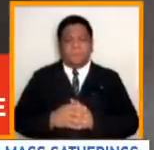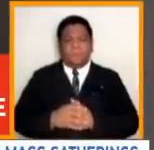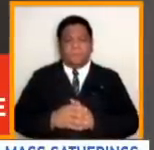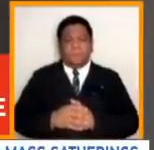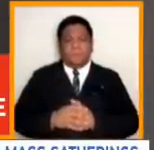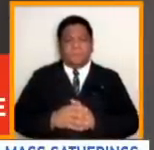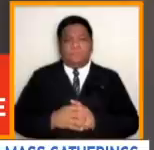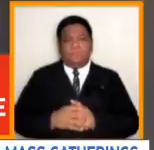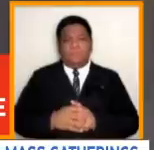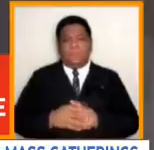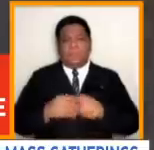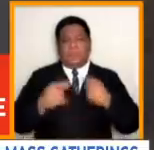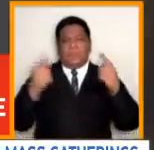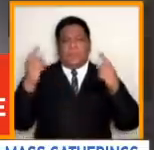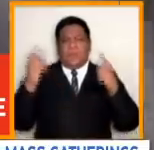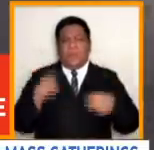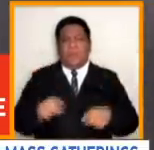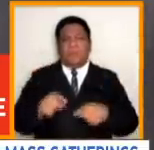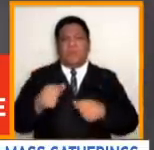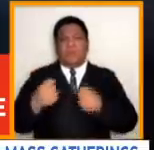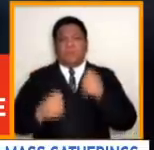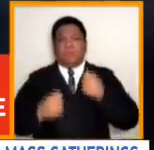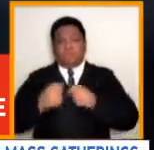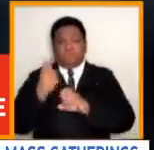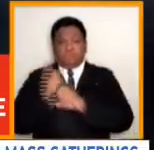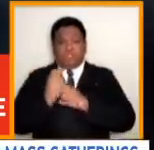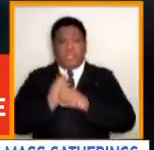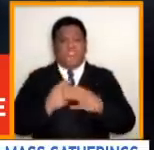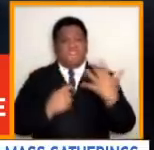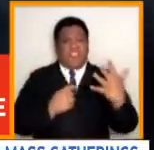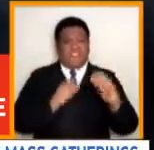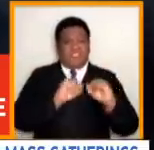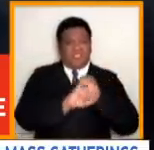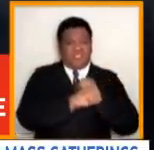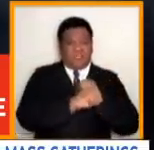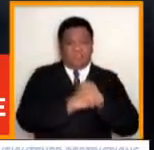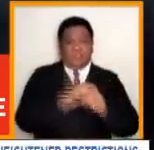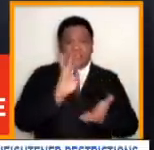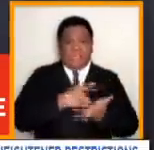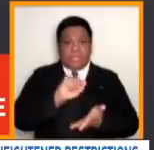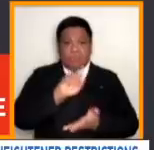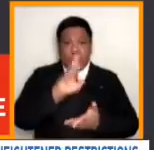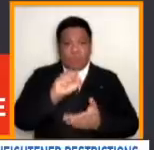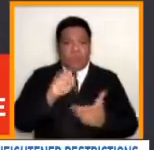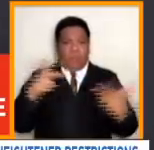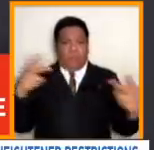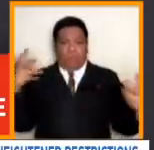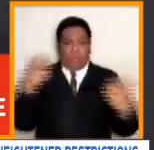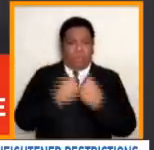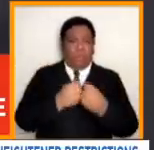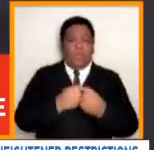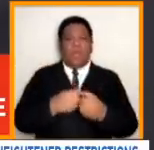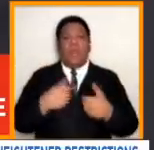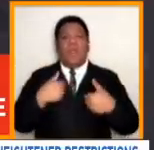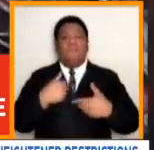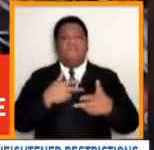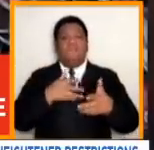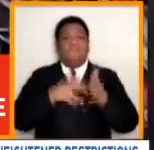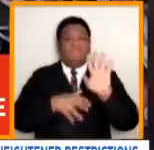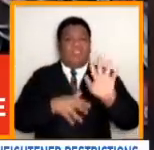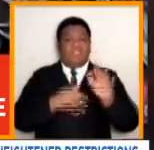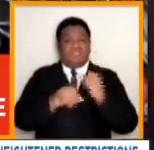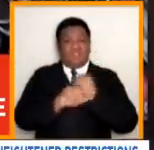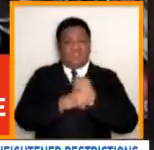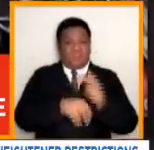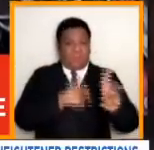Nagkarambol ang isang pickup at limang jeep sa Imus, Cavite. Ayon sa pulisya, tinumbok ng pickup ang limang nakaparadang jeep sa Aguinaldo Highway.